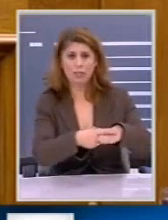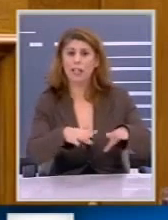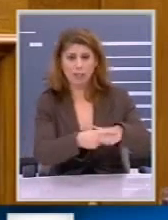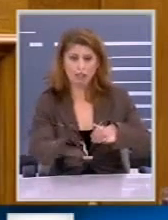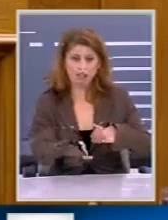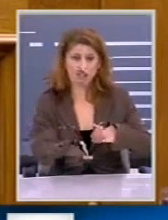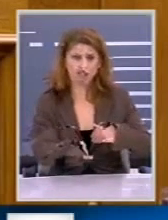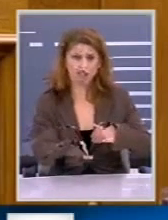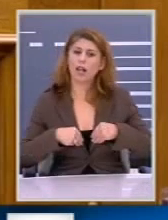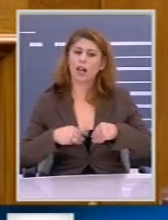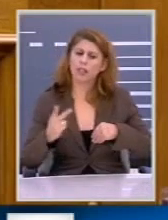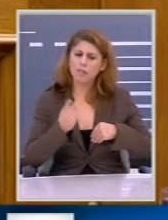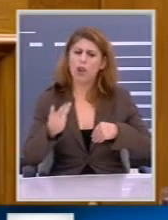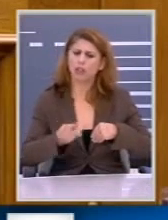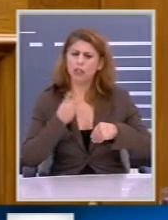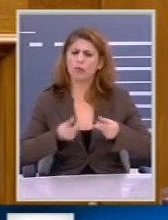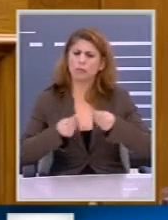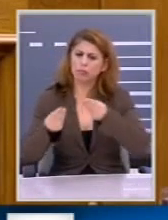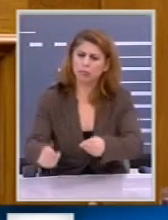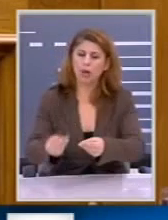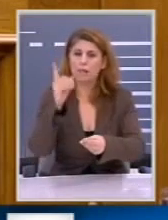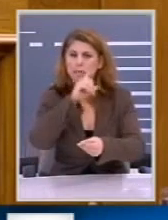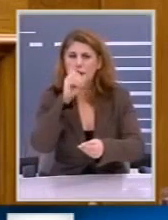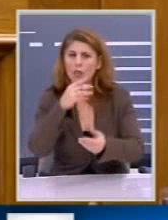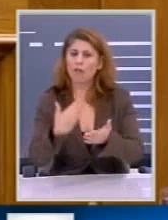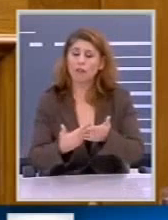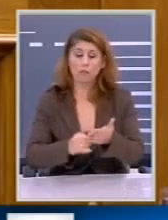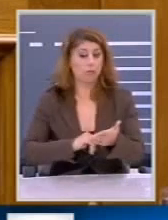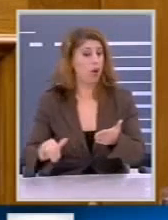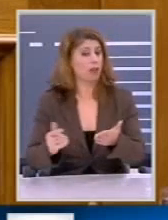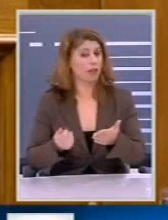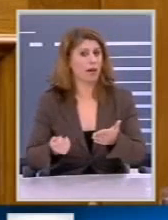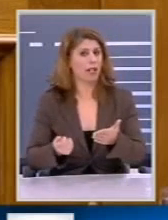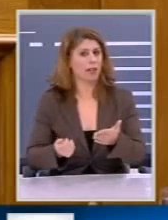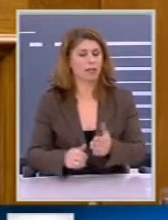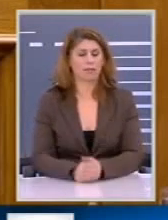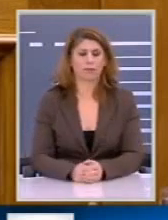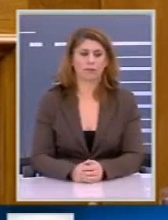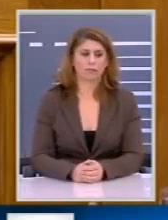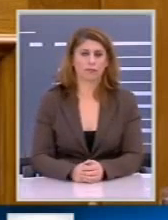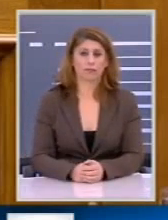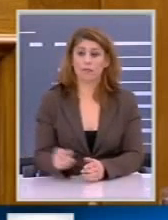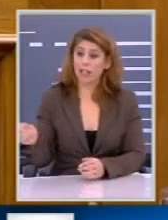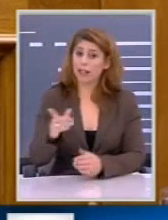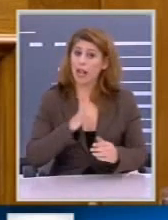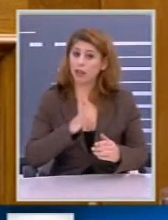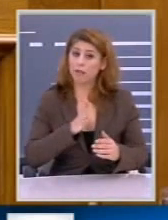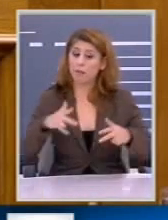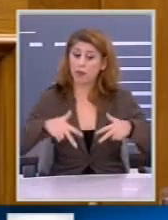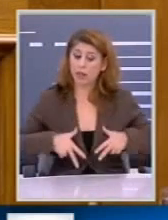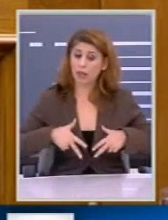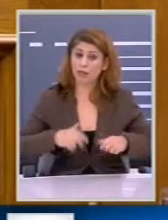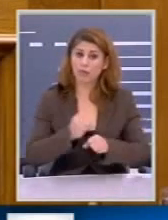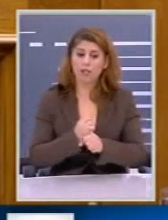τις διπλο-τριπλοεχωρήσεις, βεβαιώνοντας ψευδώς ότι δεν έχει ξανσυμβεί. Εκείνων από τον κρατικό μηχανισμό που φρόντιζαν να μην